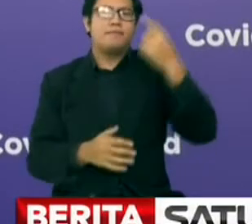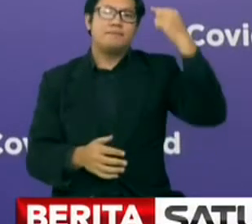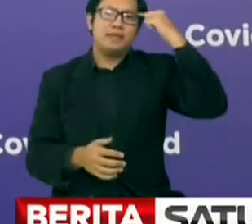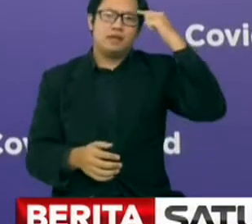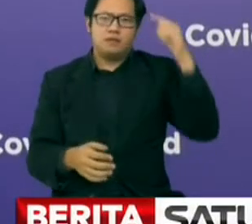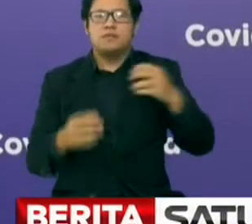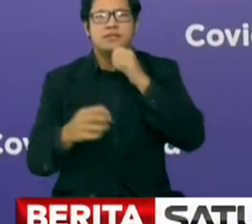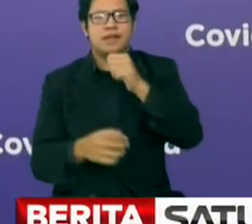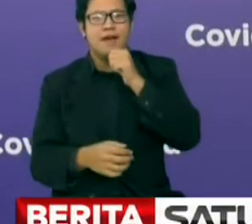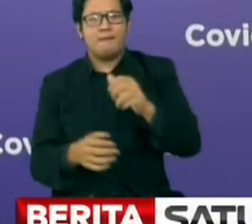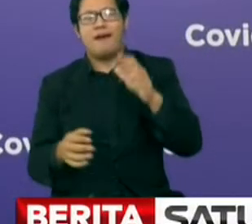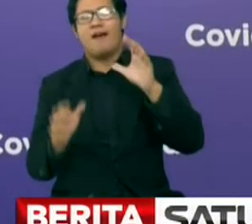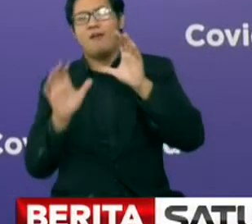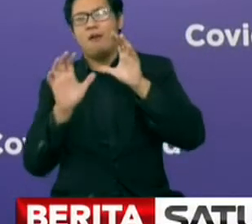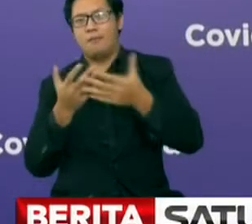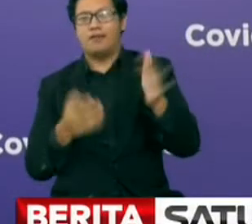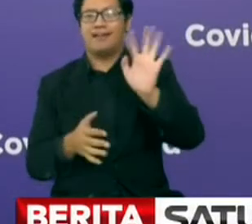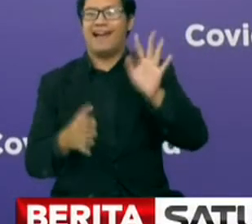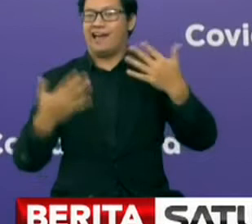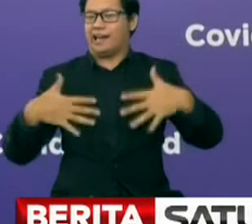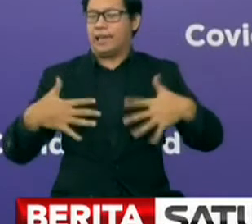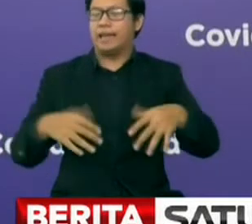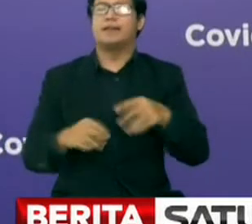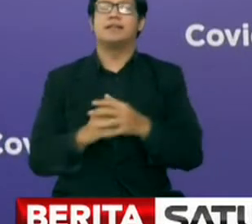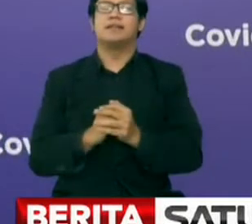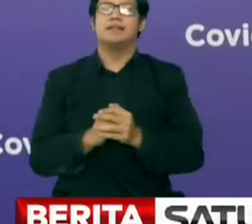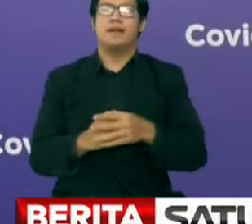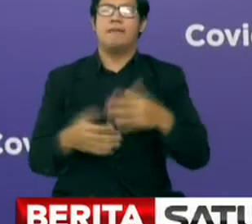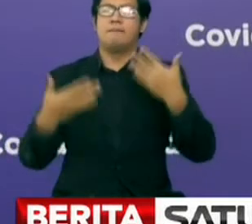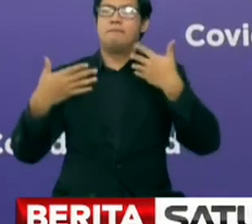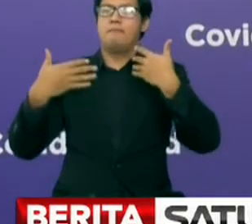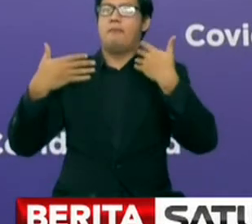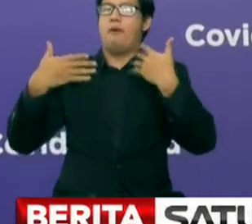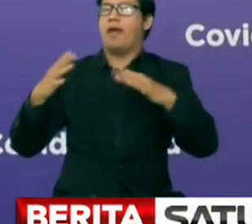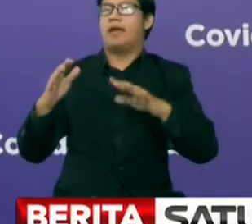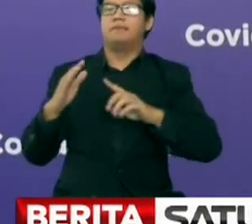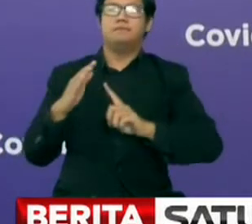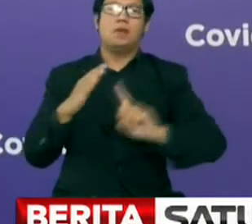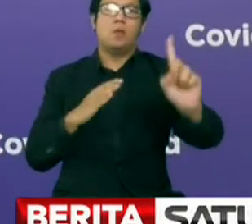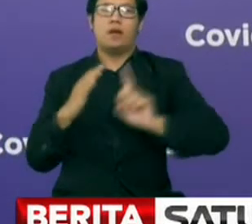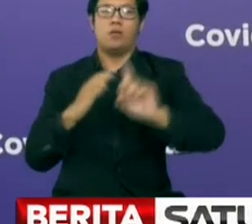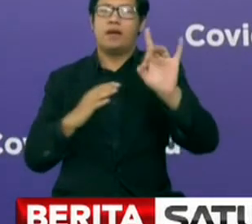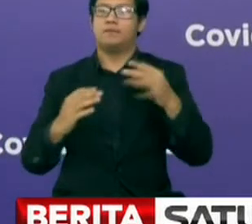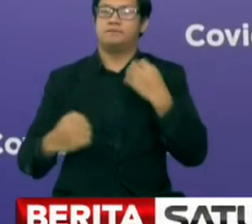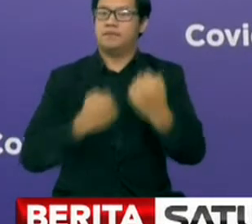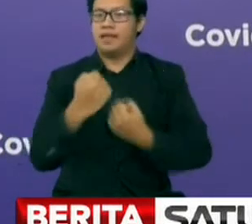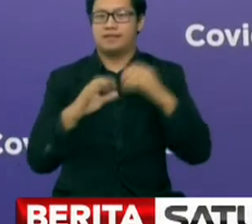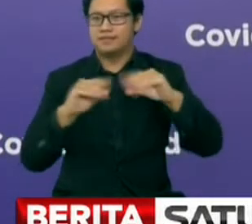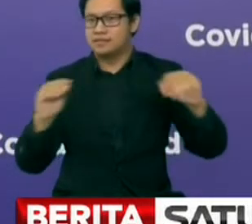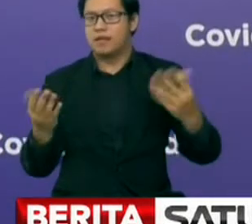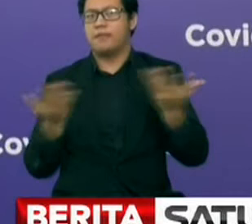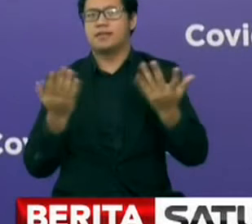yang tidak rentan yang boleh kita menjalankan kegiatan itu Ayo